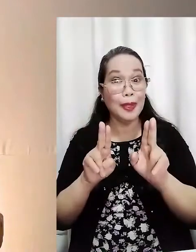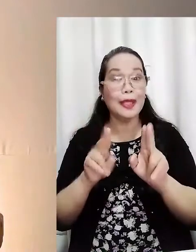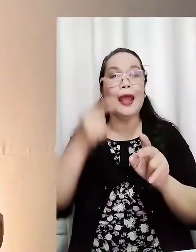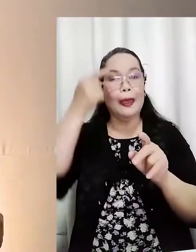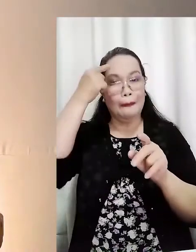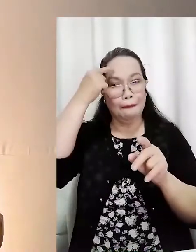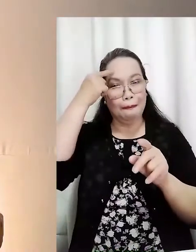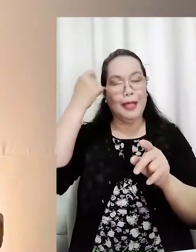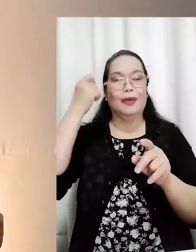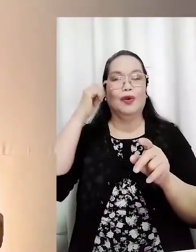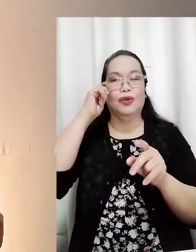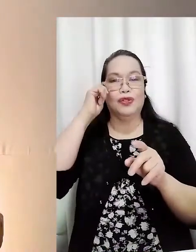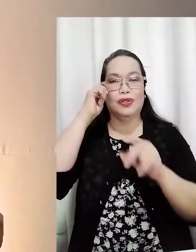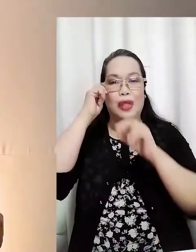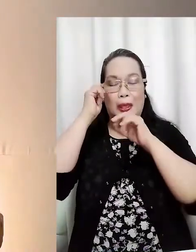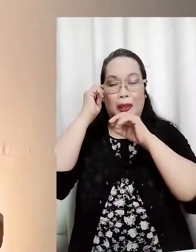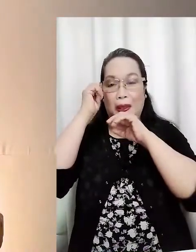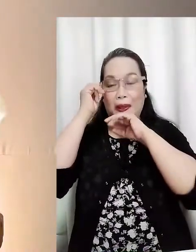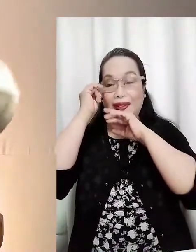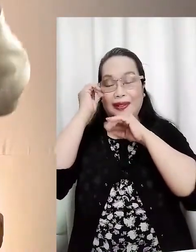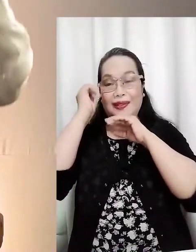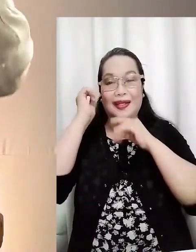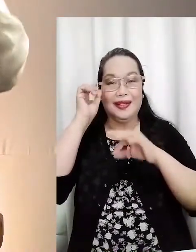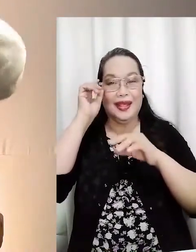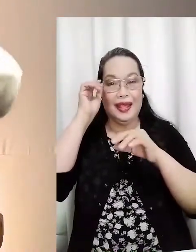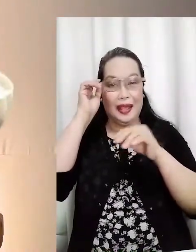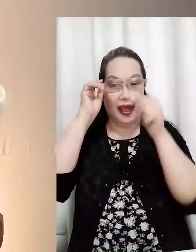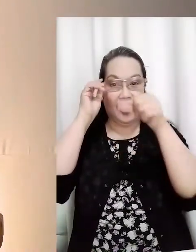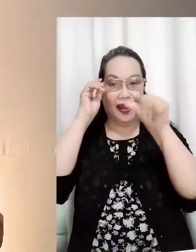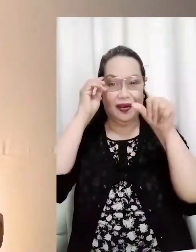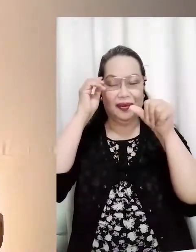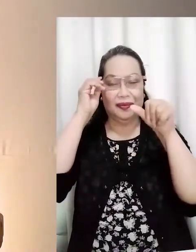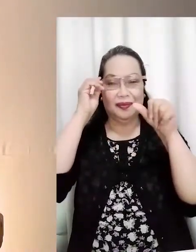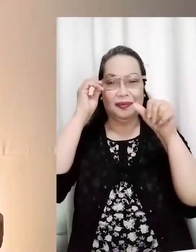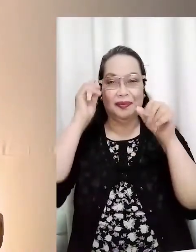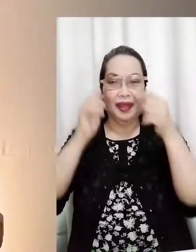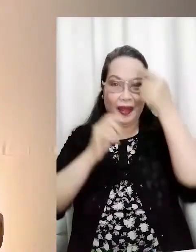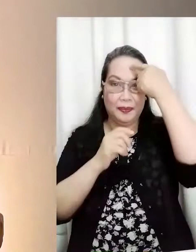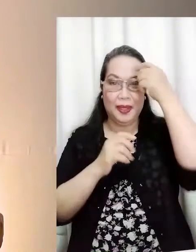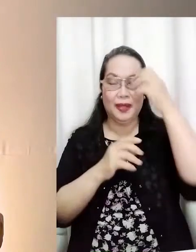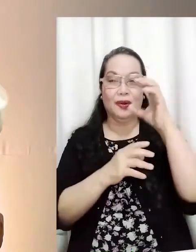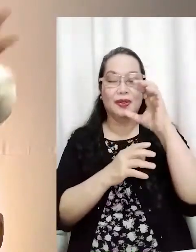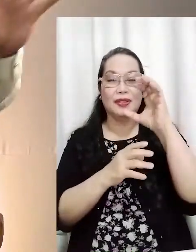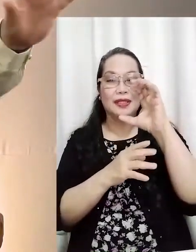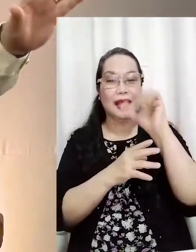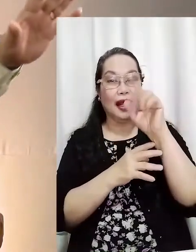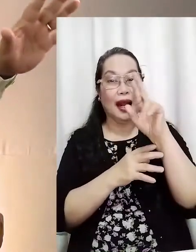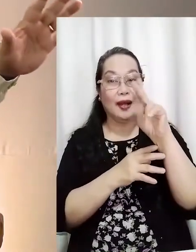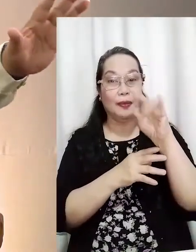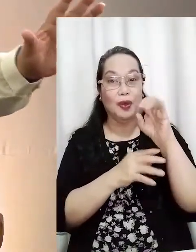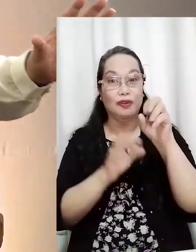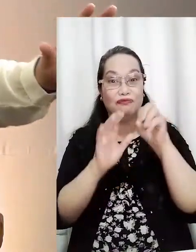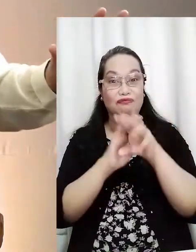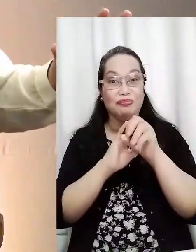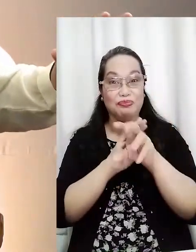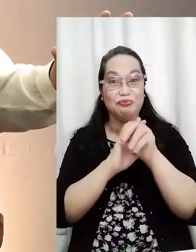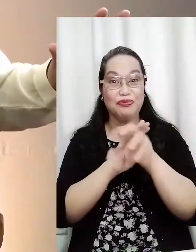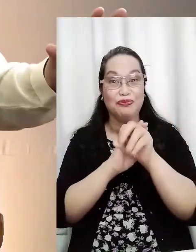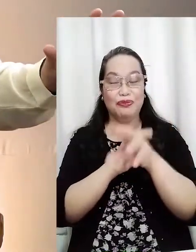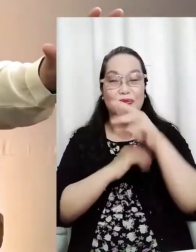pagdudumi ng hangin. Dahil sa carbon emissions natin. Ngayon, COVID